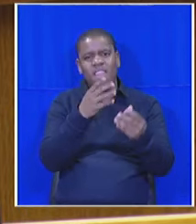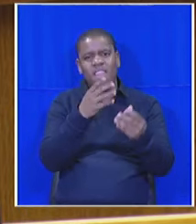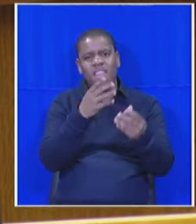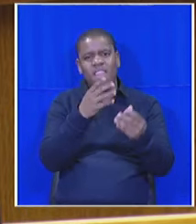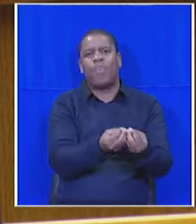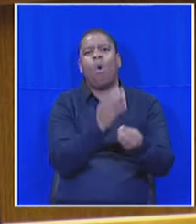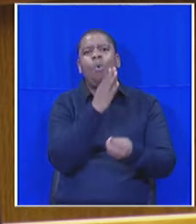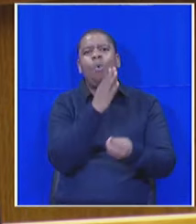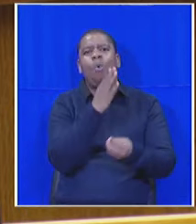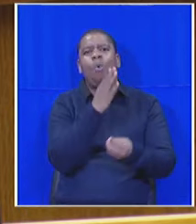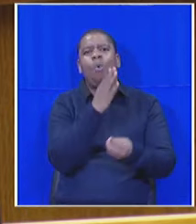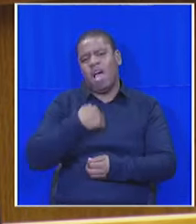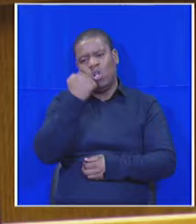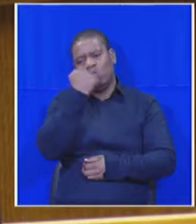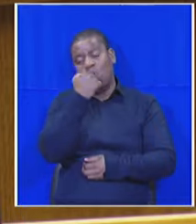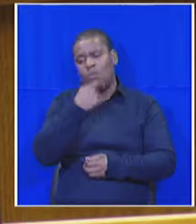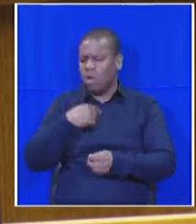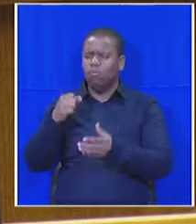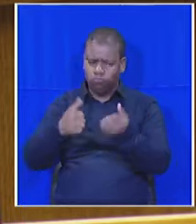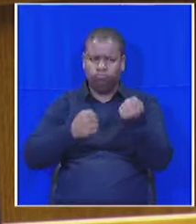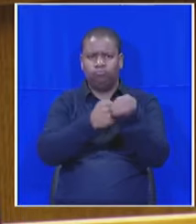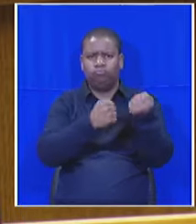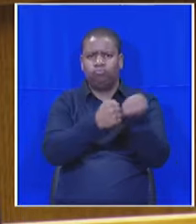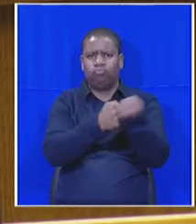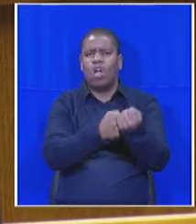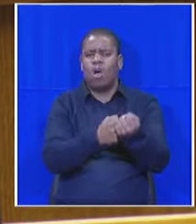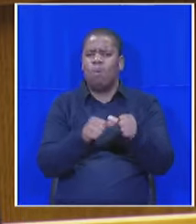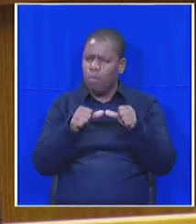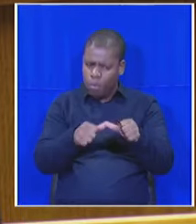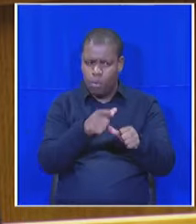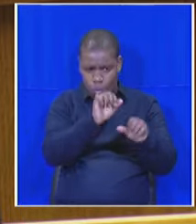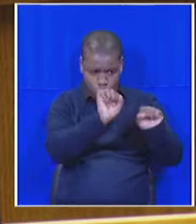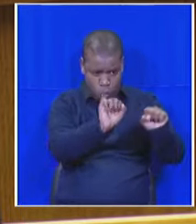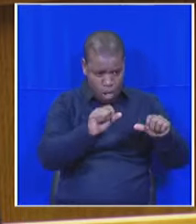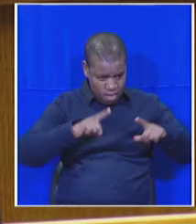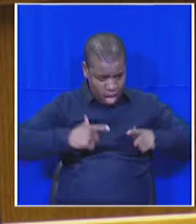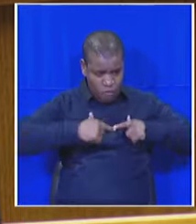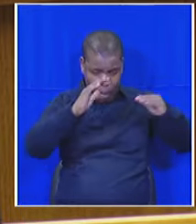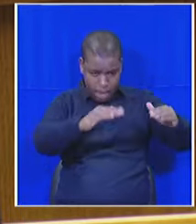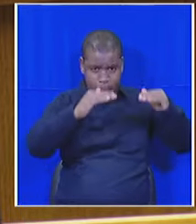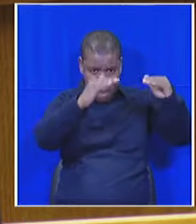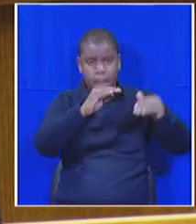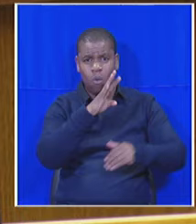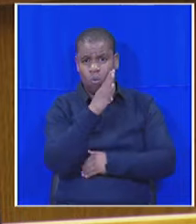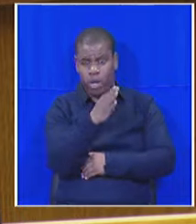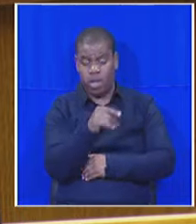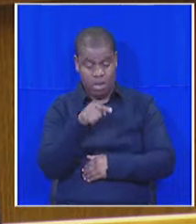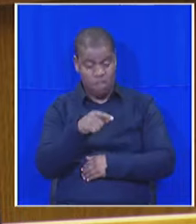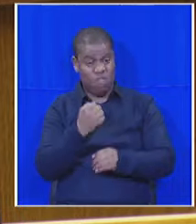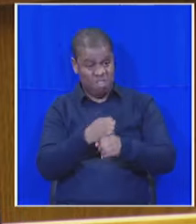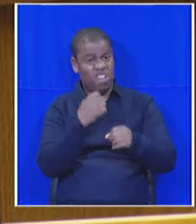sawuhlala sibanika ubomi babo bube ngcono, nivuma ningavumi. Umama